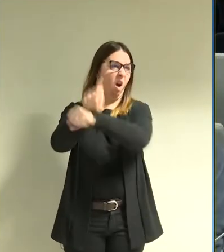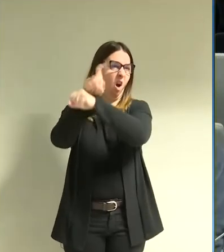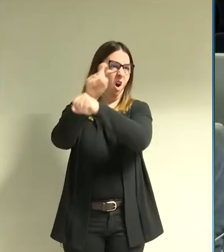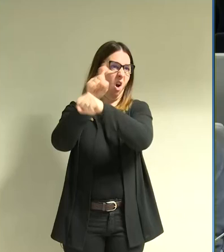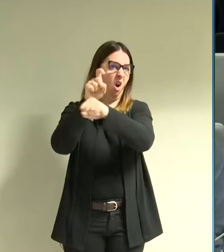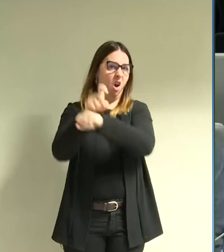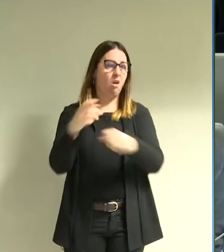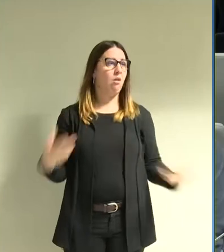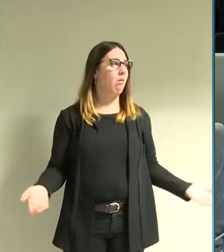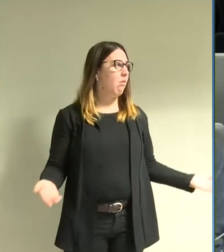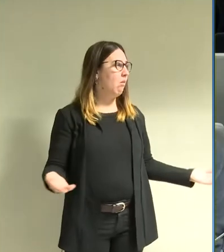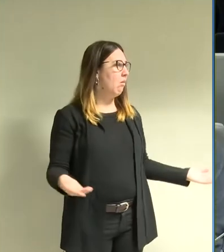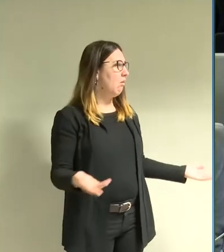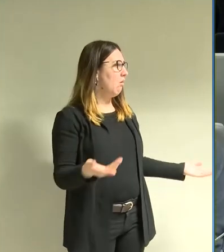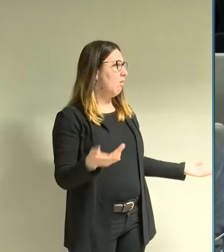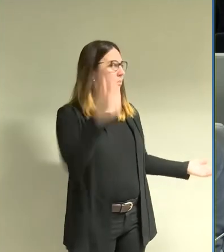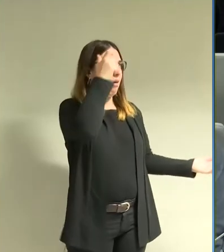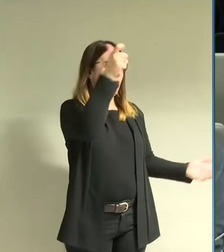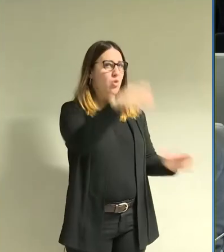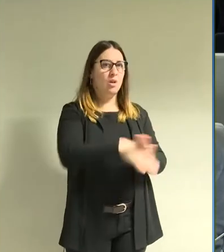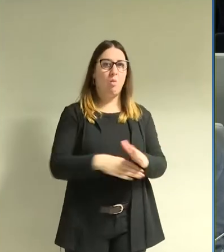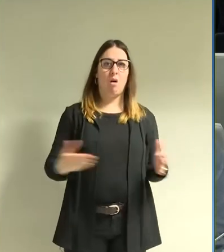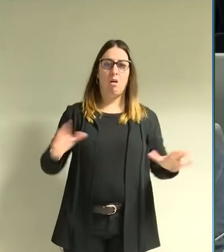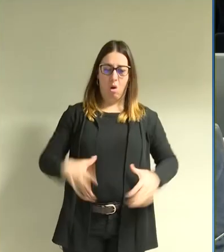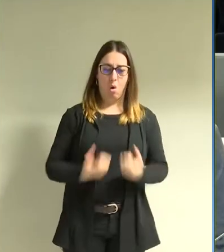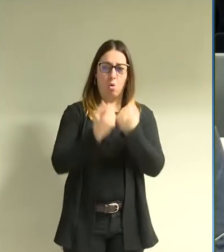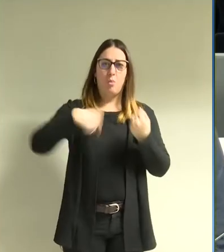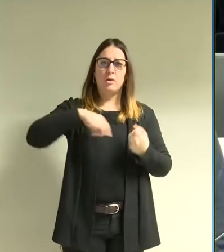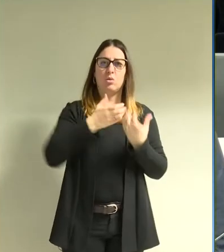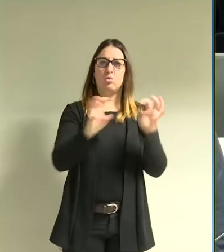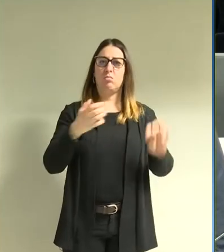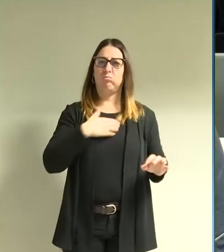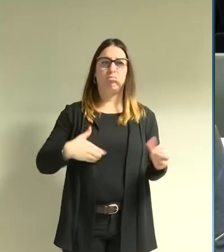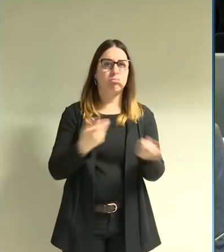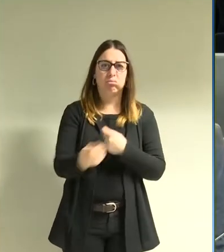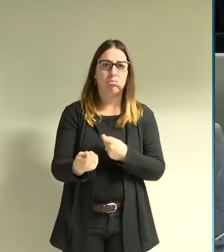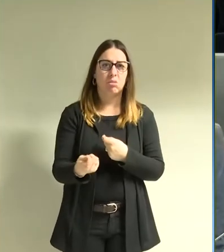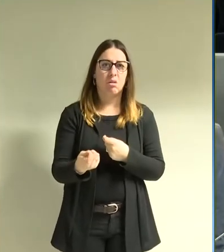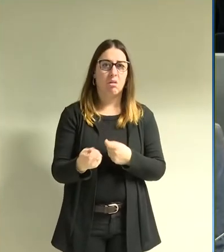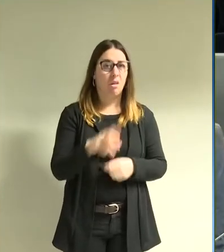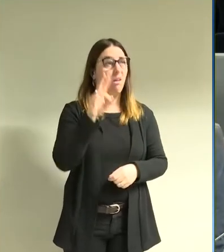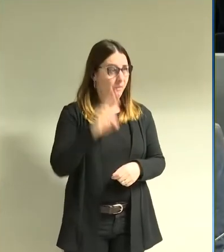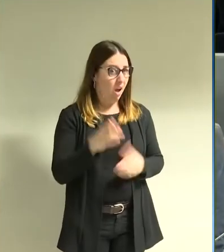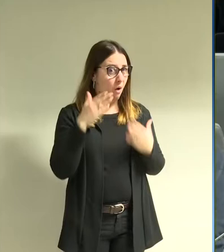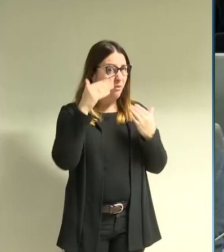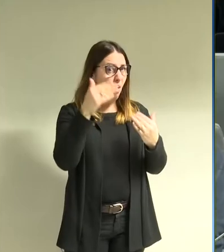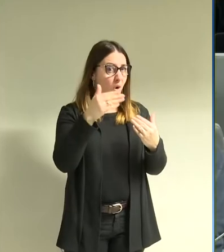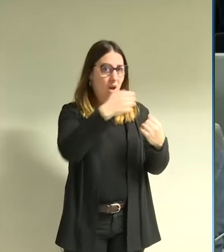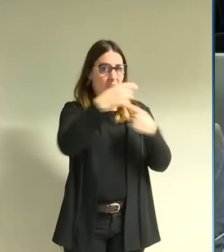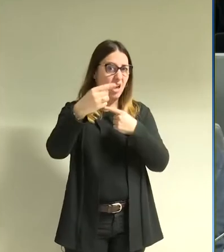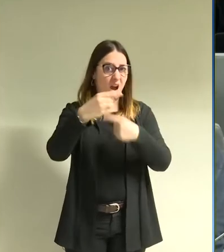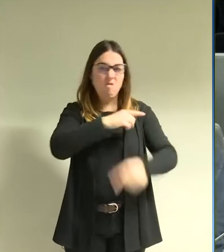je trouve ça beaucoup moins pertinent à la fois dans notre échelle de compétences en tant que conseiller municipal et si c'est effectivement un voeu qui fait pour dire que